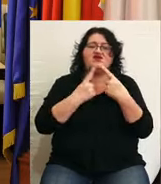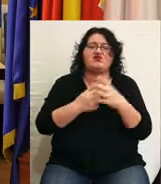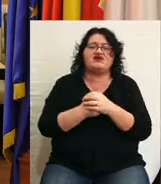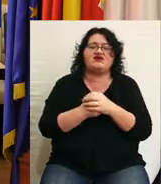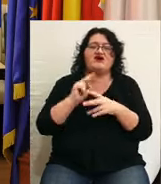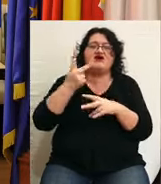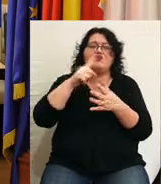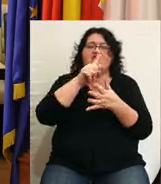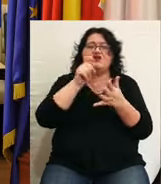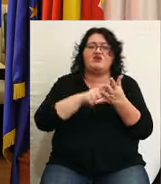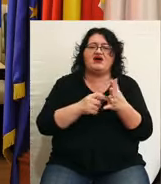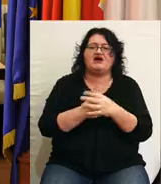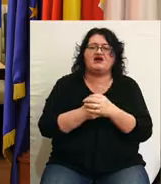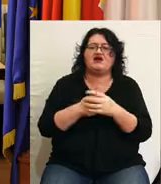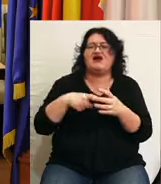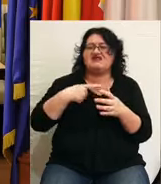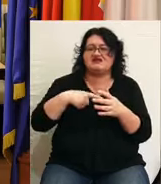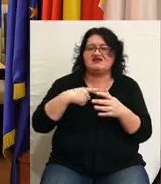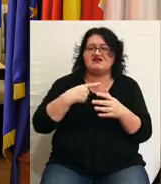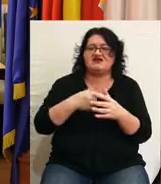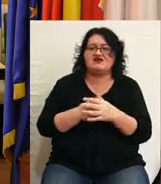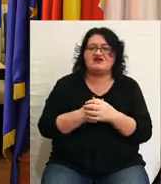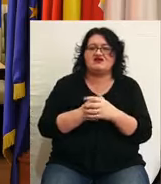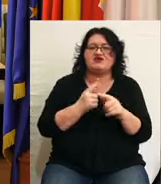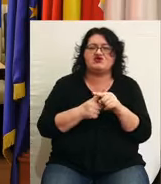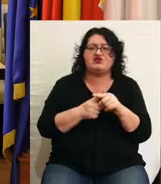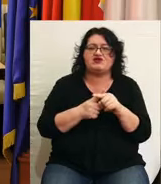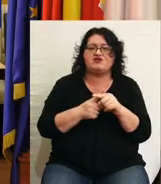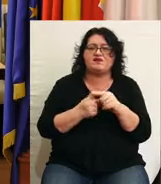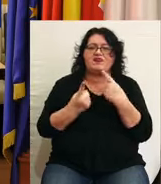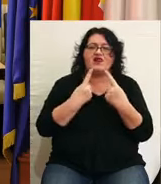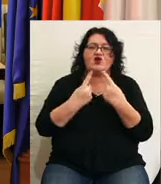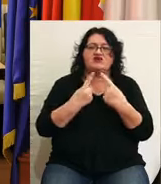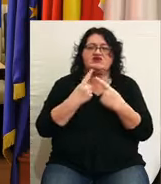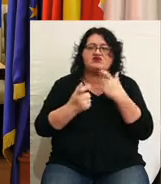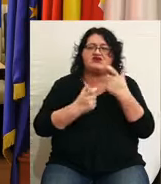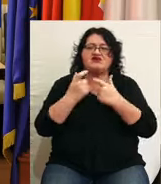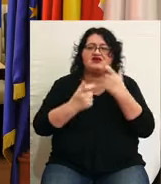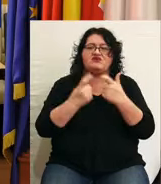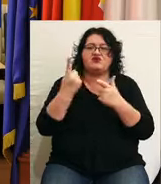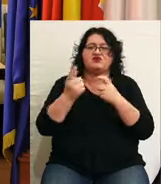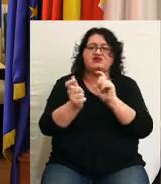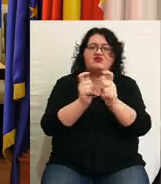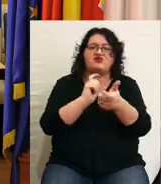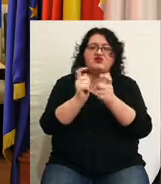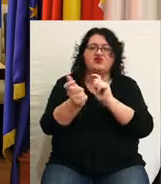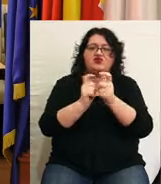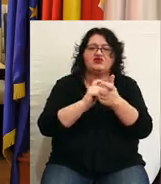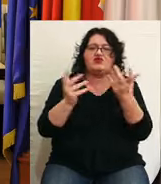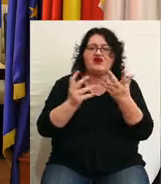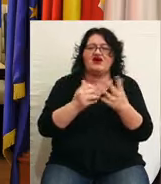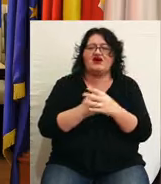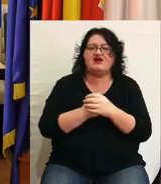doua întrebare. Există și o discuție despre un împrumut pe